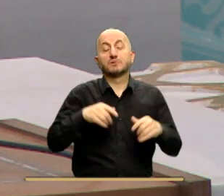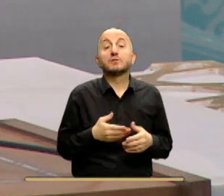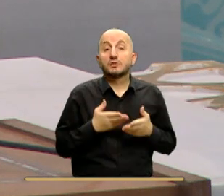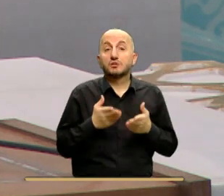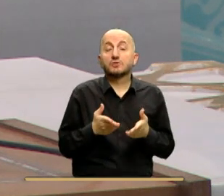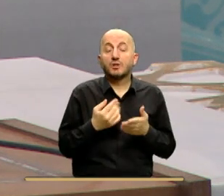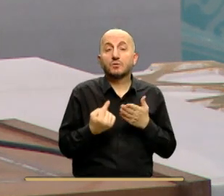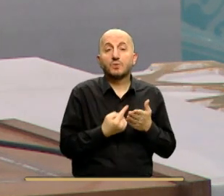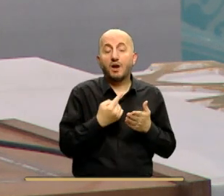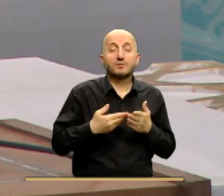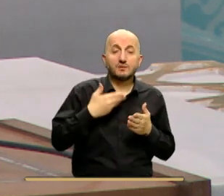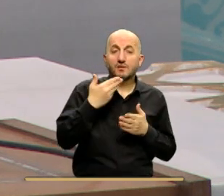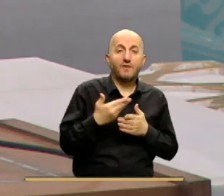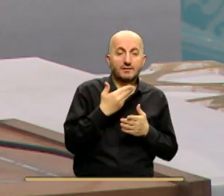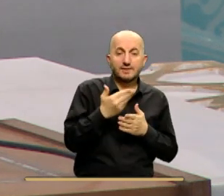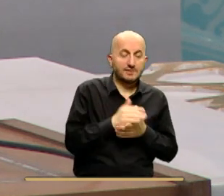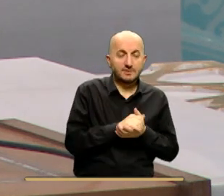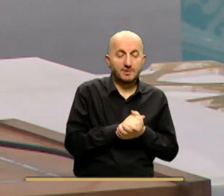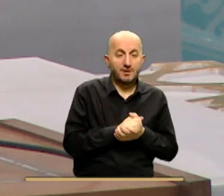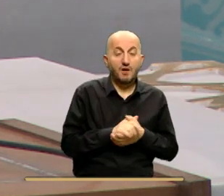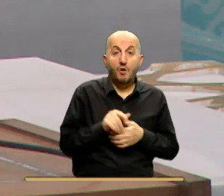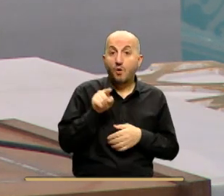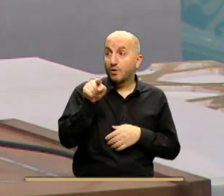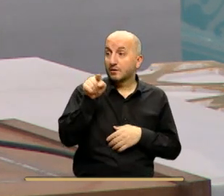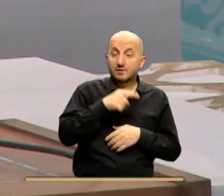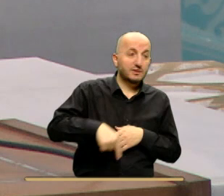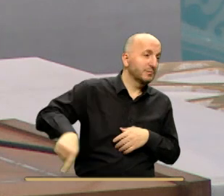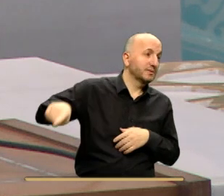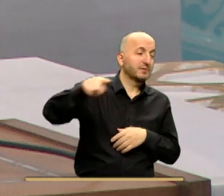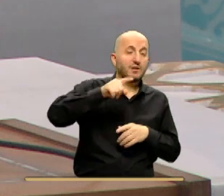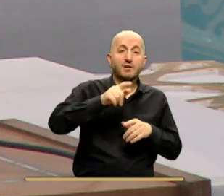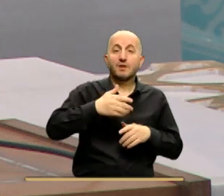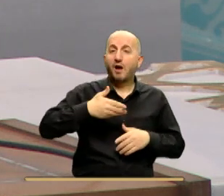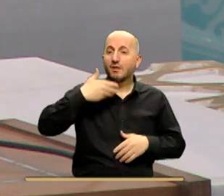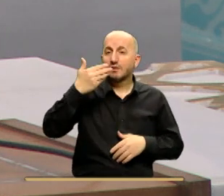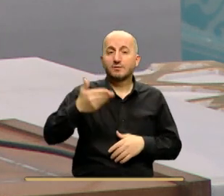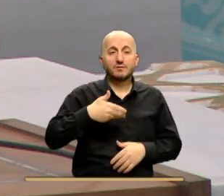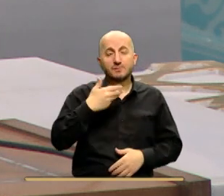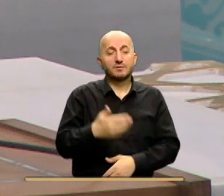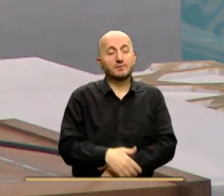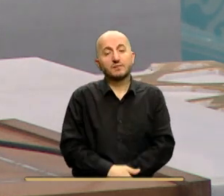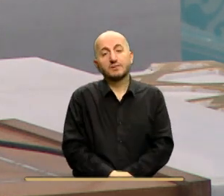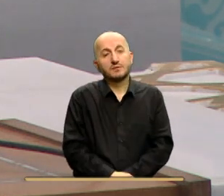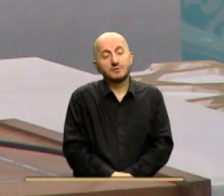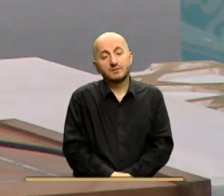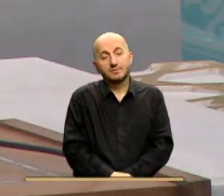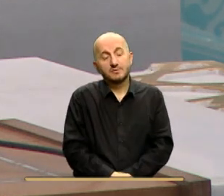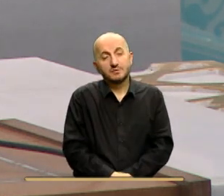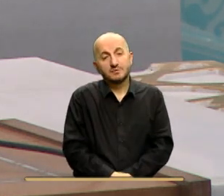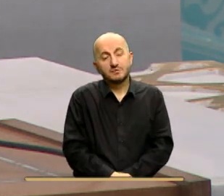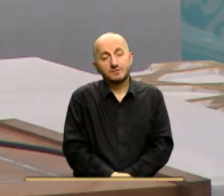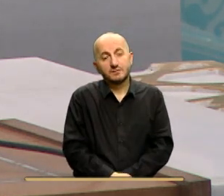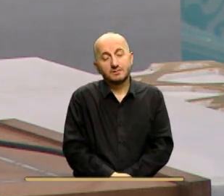İşte Kur'an'ın ifadesiyle orada bulunanlara şöyle hitap ediyor. وَيَا قَوْمِ مَا لِي أَدْعُوكُمْ